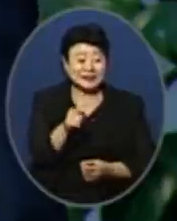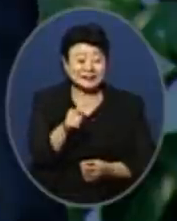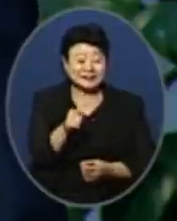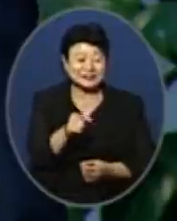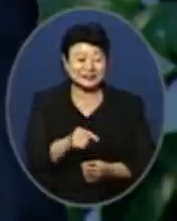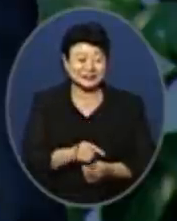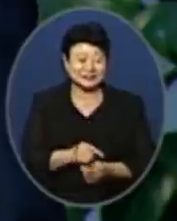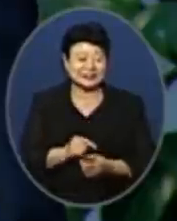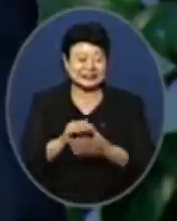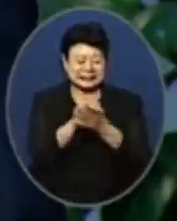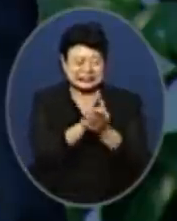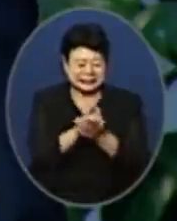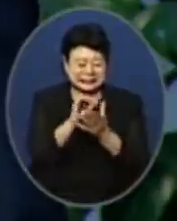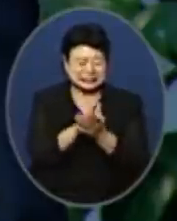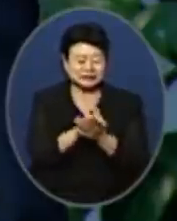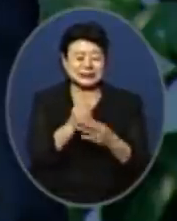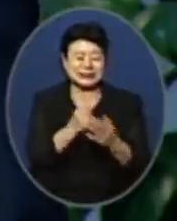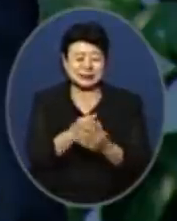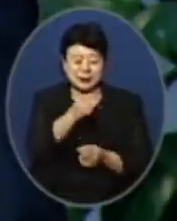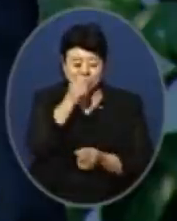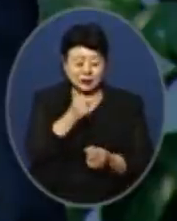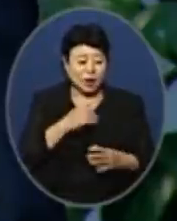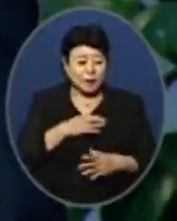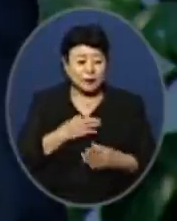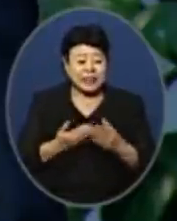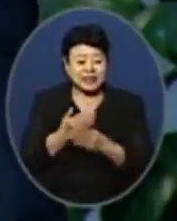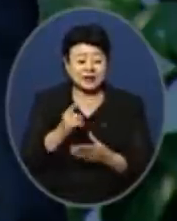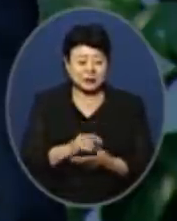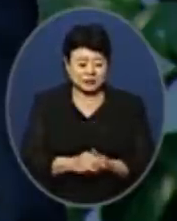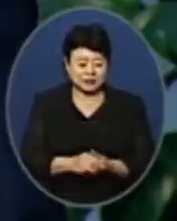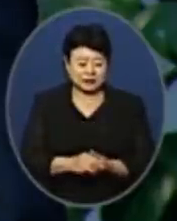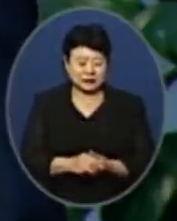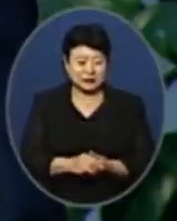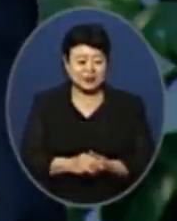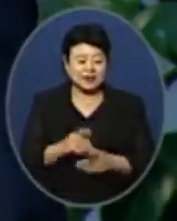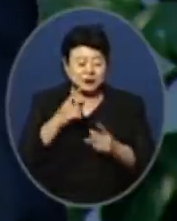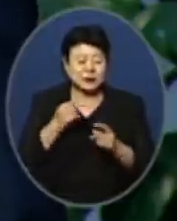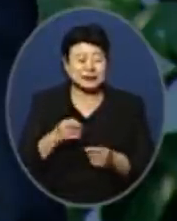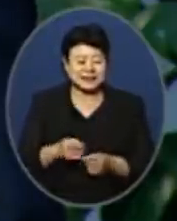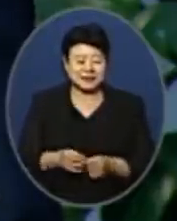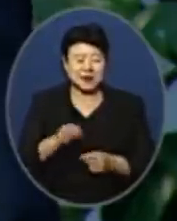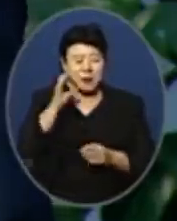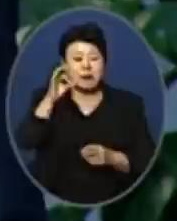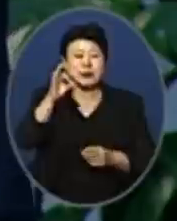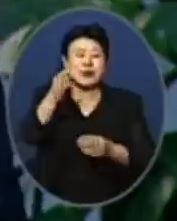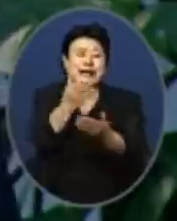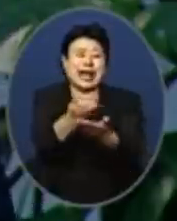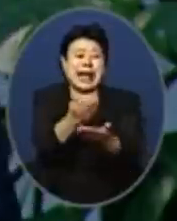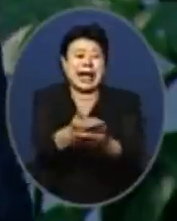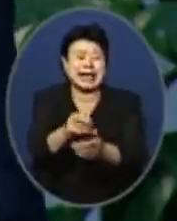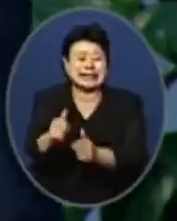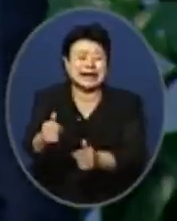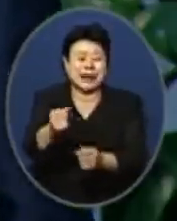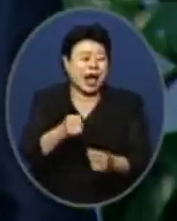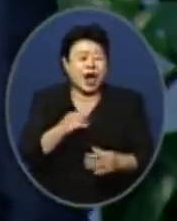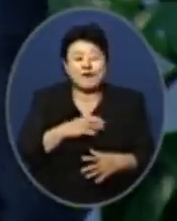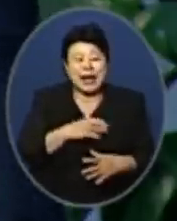나하고 다정한 친구니까 좋고 겁이 나는 것은 너만 보면 돈 달라고 자꾸 따르따르 그러더라고요.